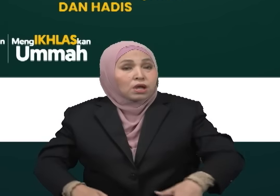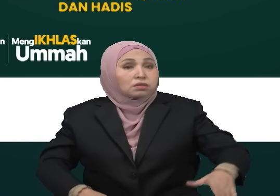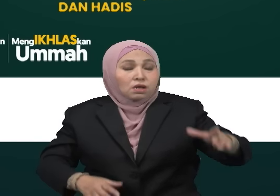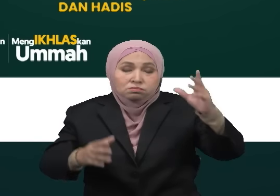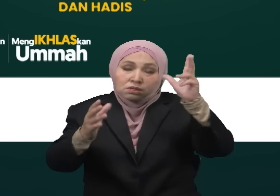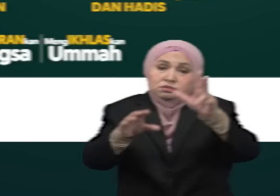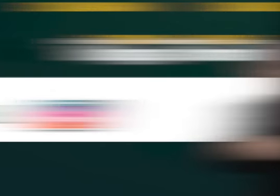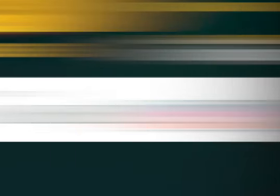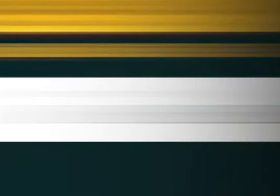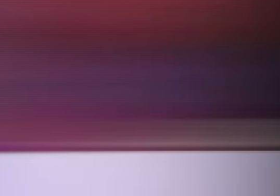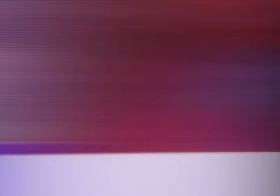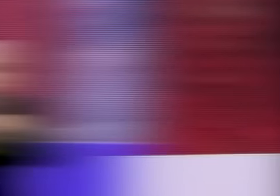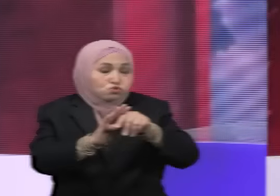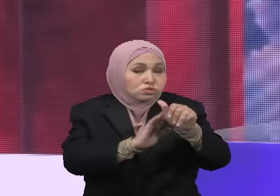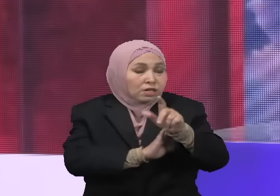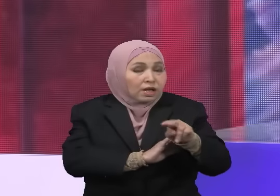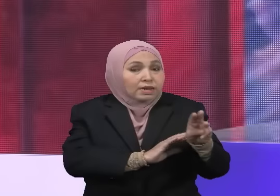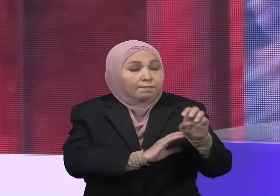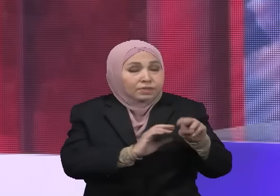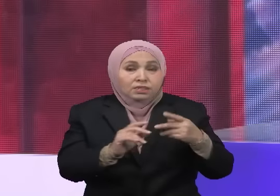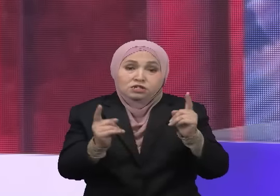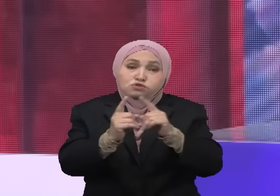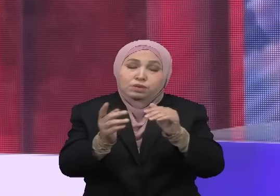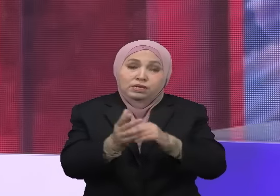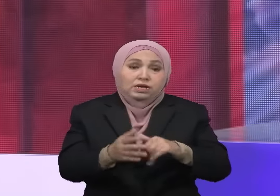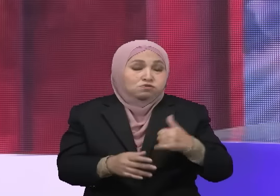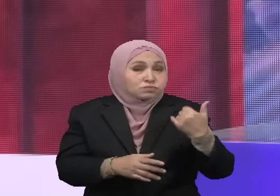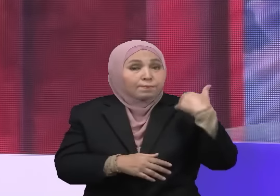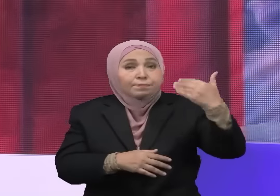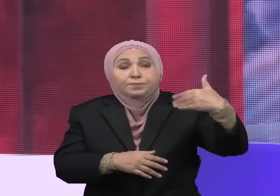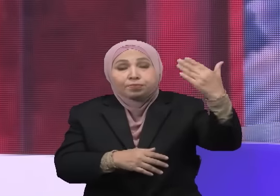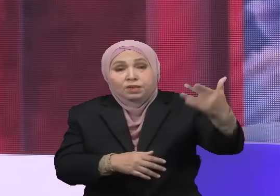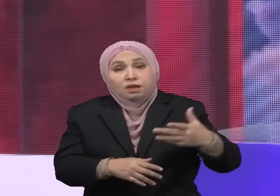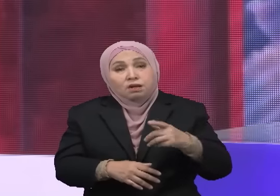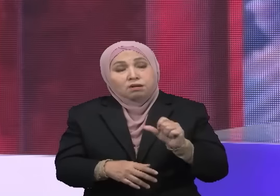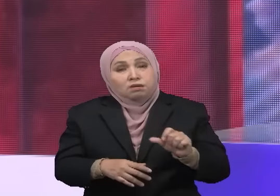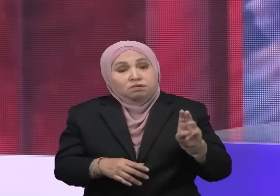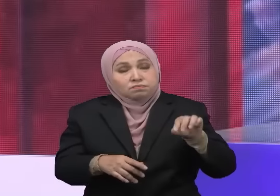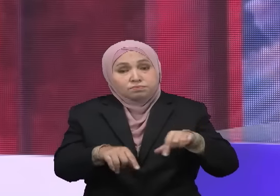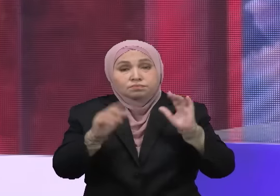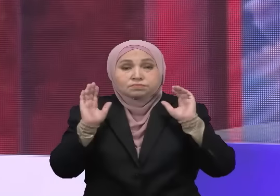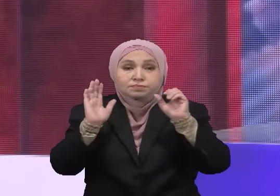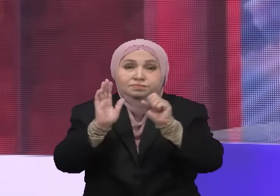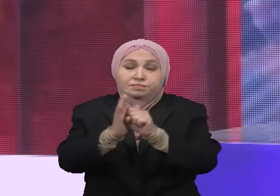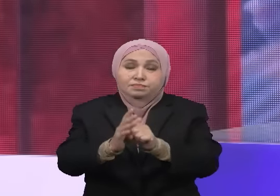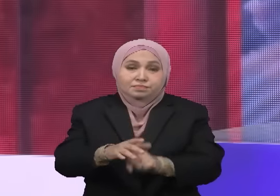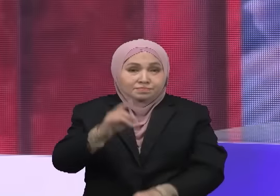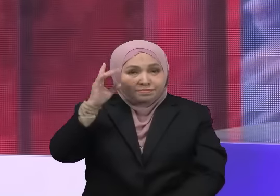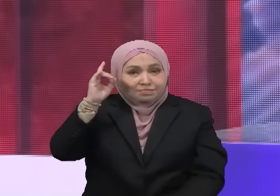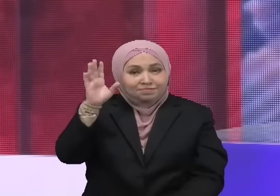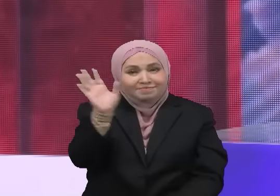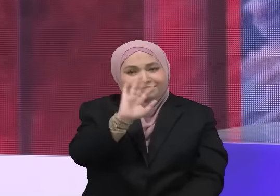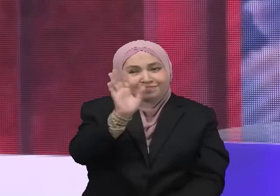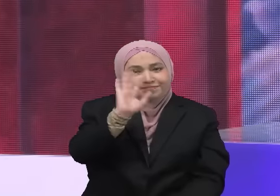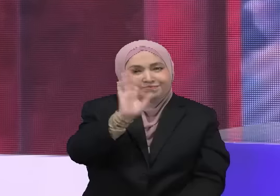dinobatkan di dalam surah Al-An'am. Kita bertemu lagi dalam siri akan datang, My Quran Time, Quran, Salat, Infaq,